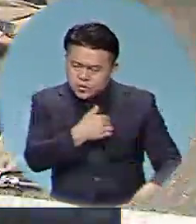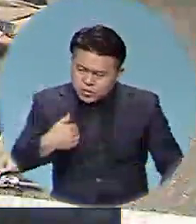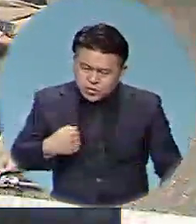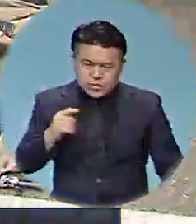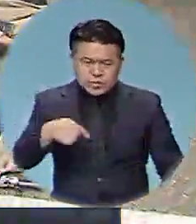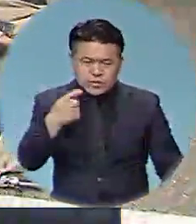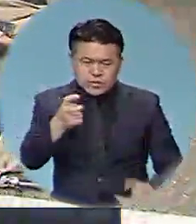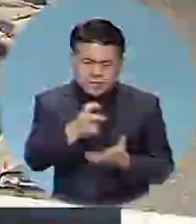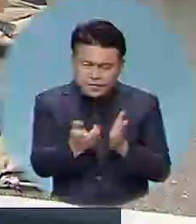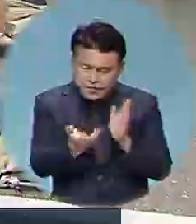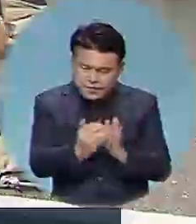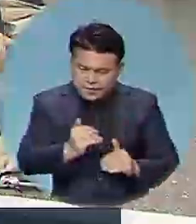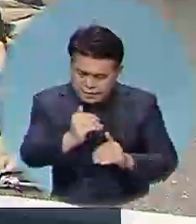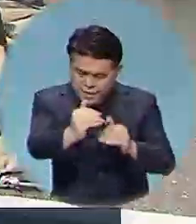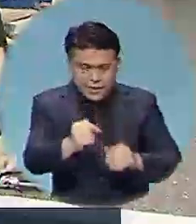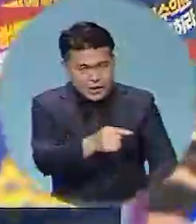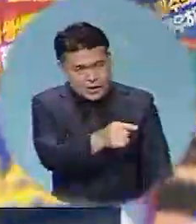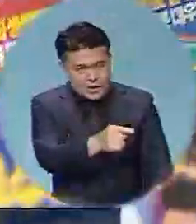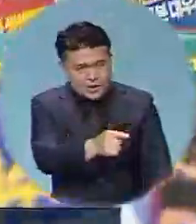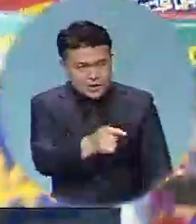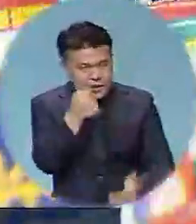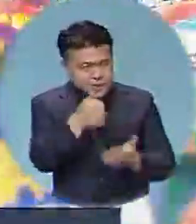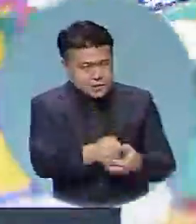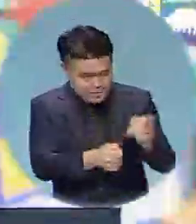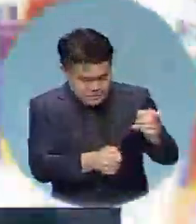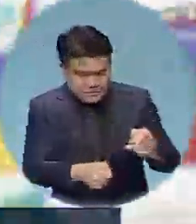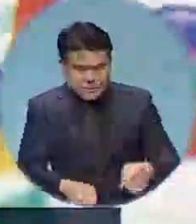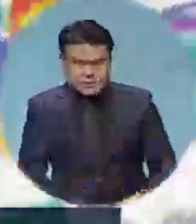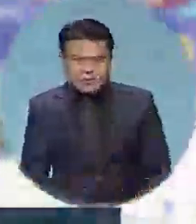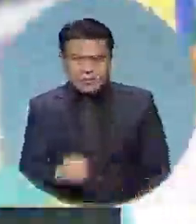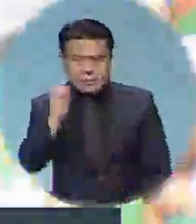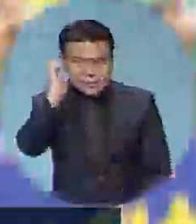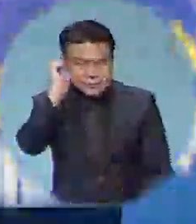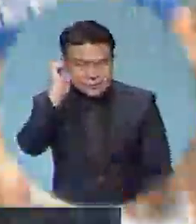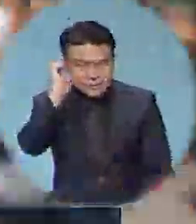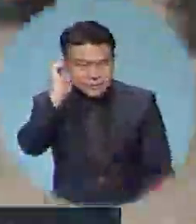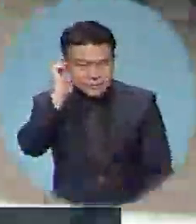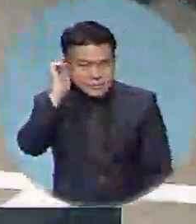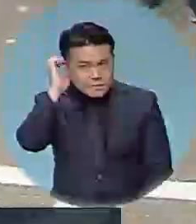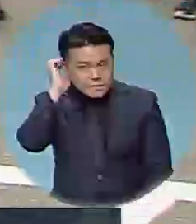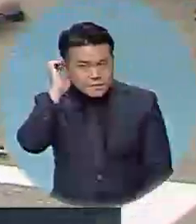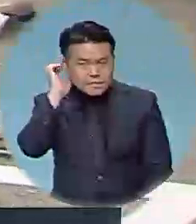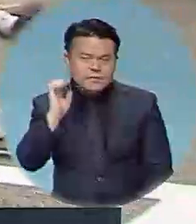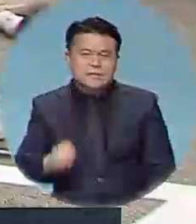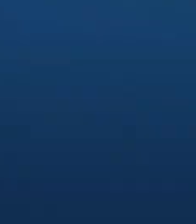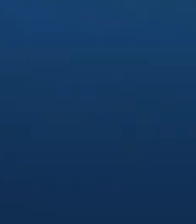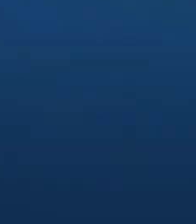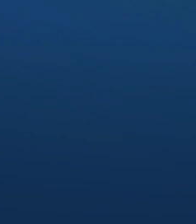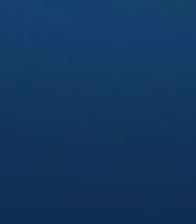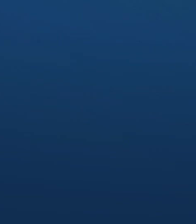합법적 절차를 준수하라며 정부의 결단을 촉구했습니다. SBS 남주현입니다.